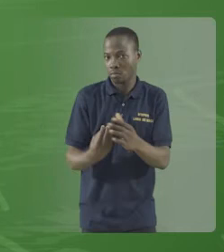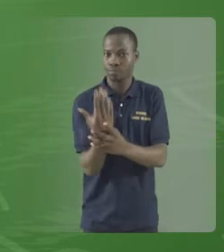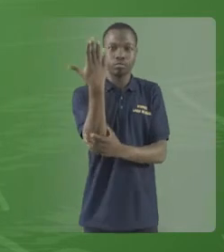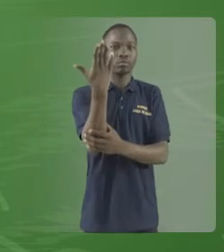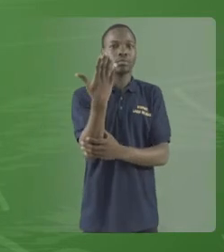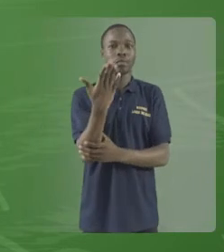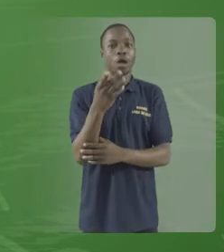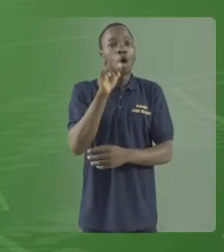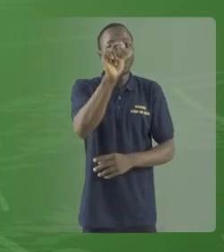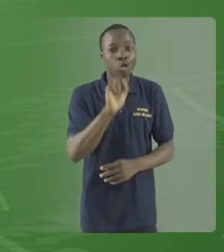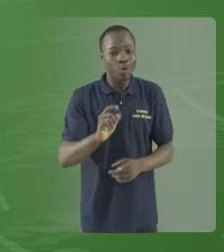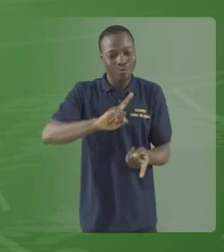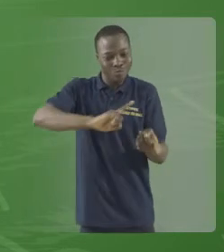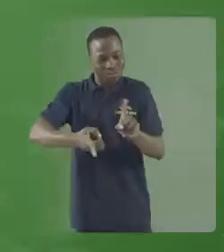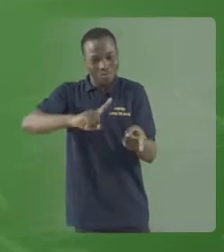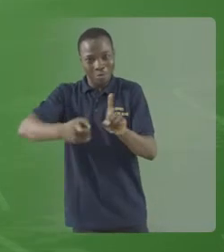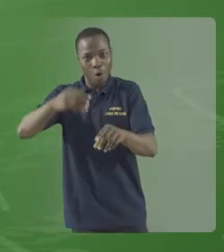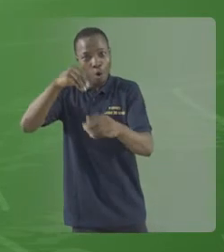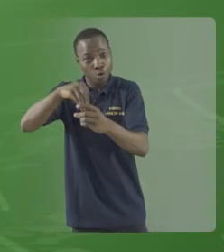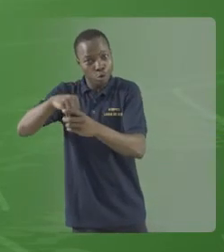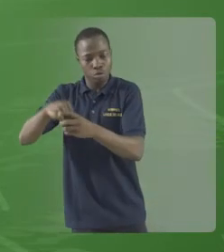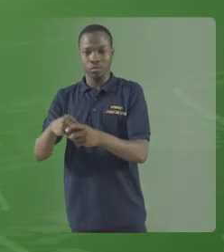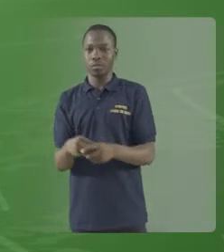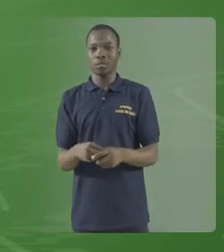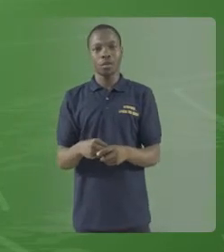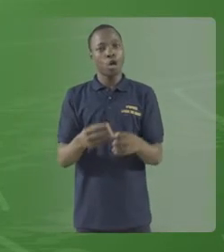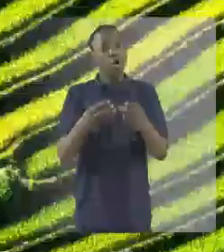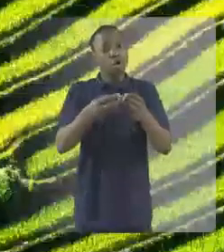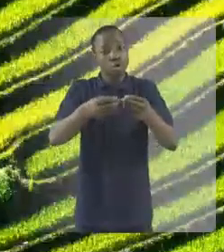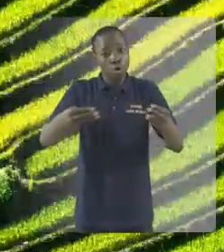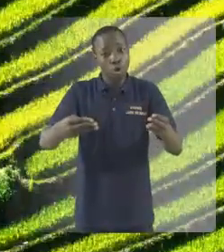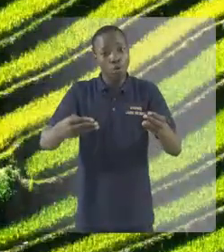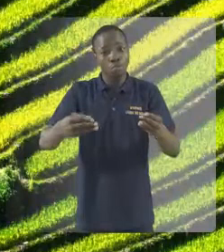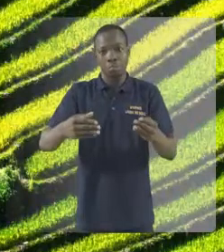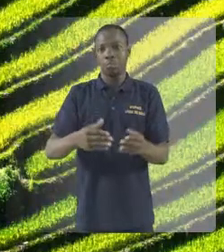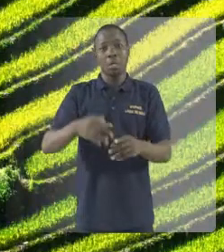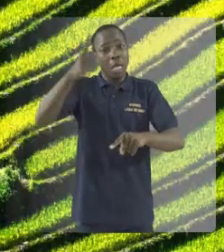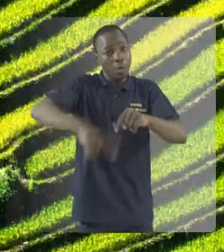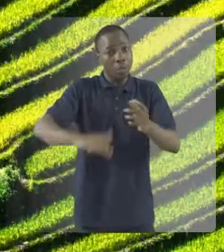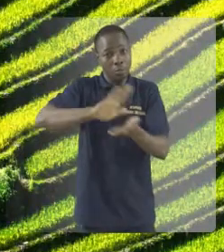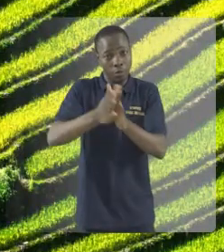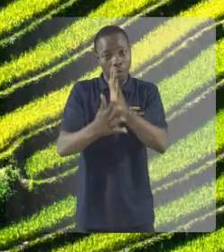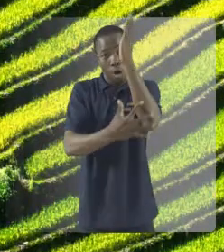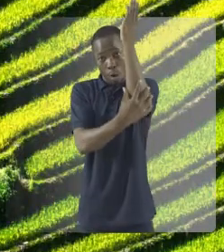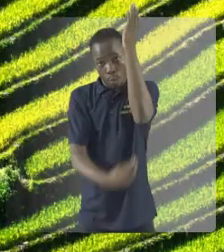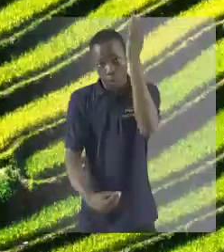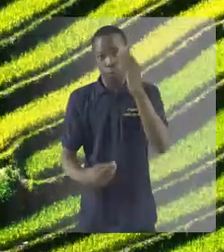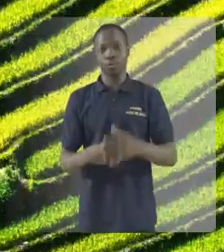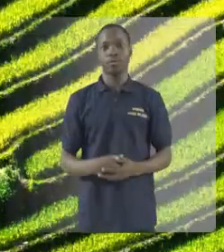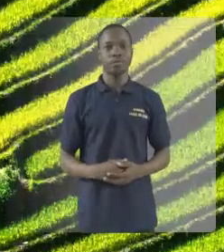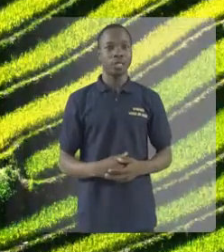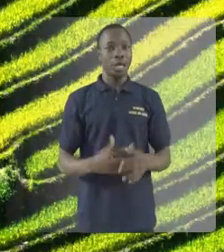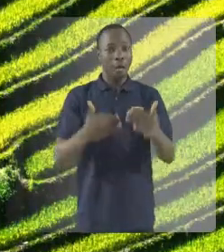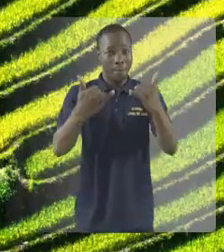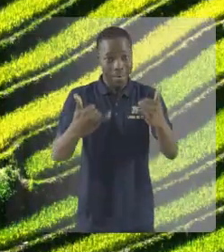donc les cultures, le sol s'épuise moins vite. Le terrassement, il consiste à